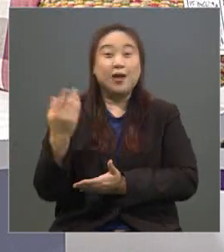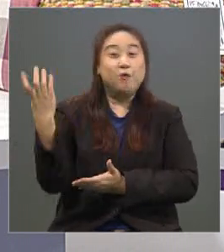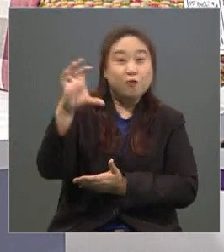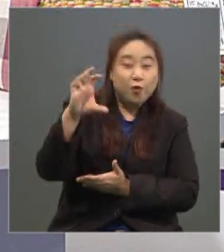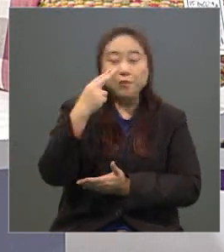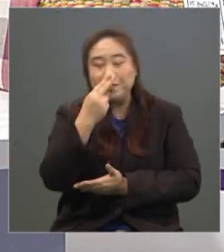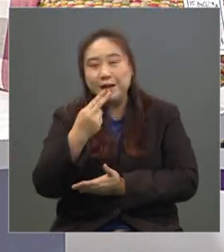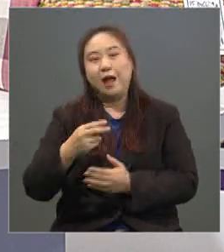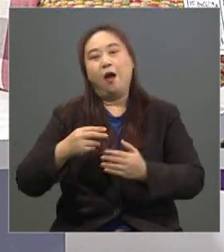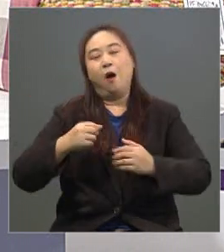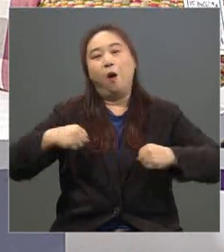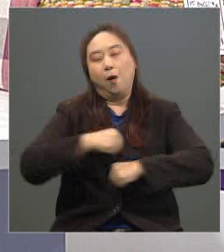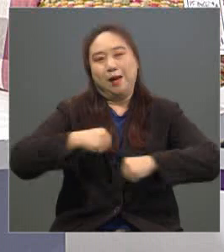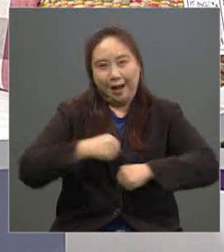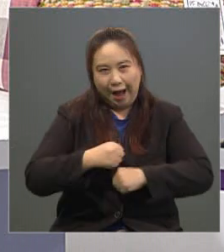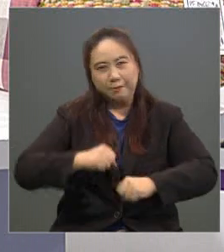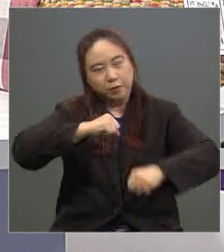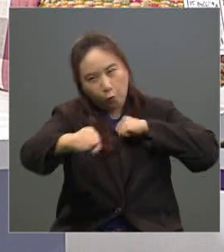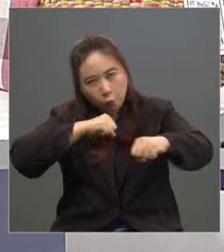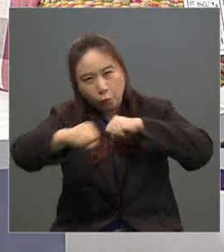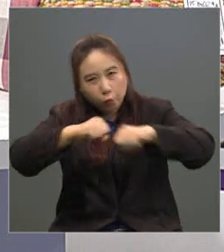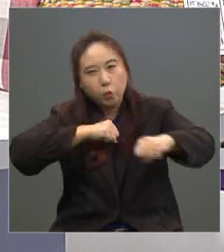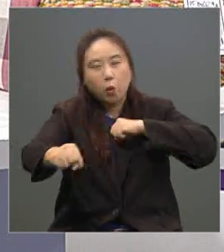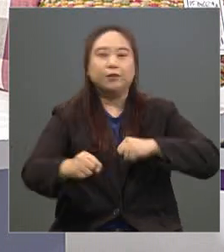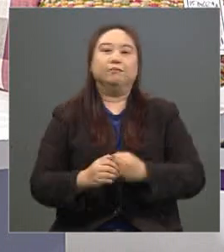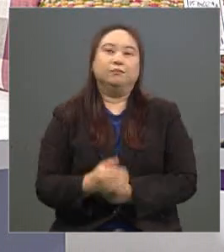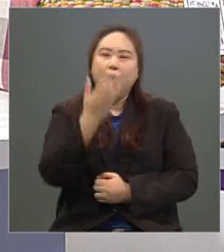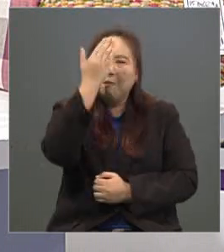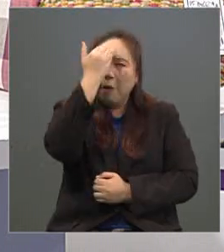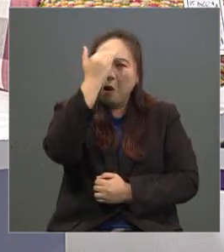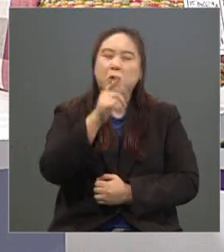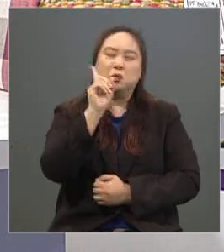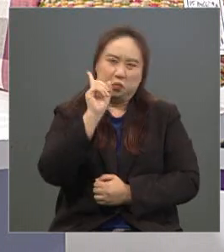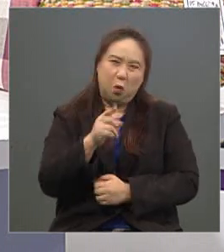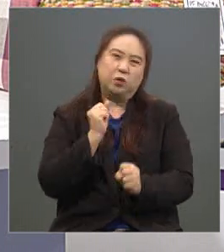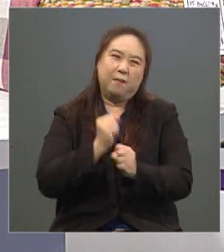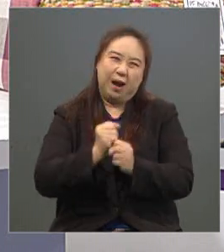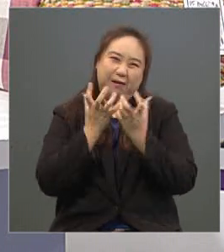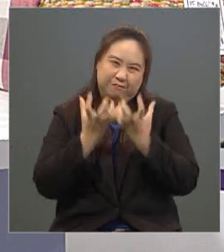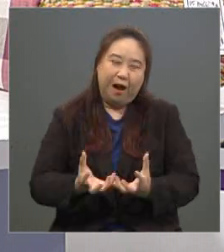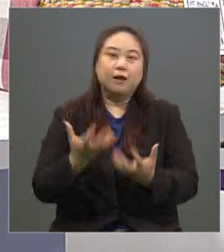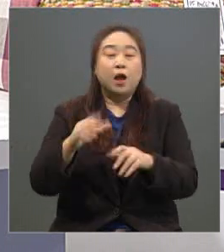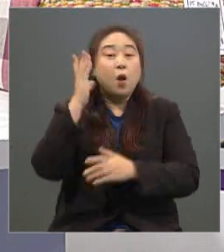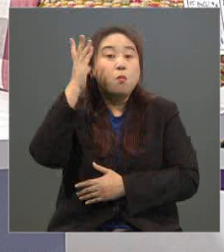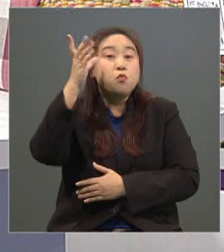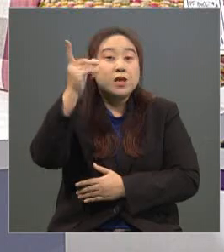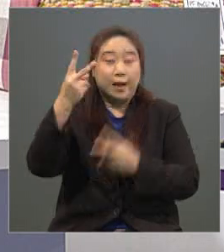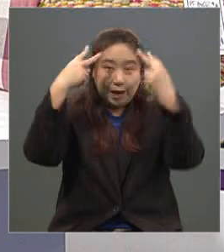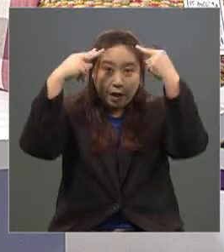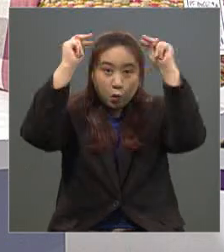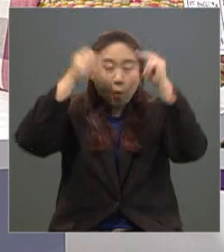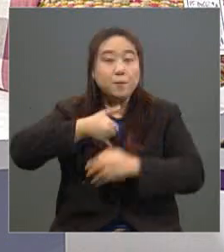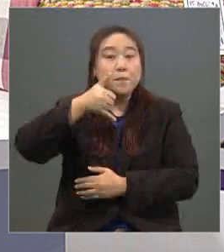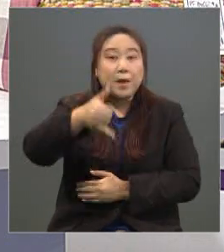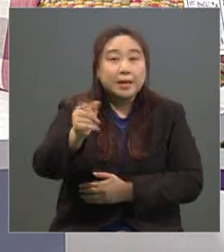นะซ้อมมวยกับกระสอบทรายนะครับต้องฟิตร่างกายนิดนึงเพราะภารกิจเยอะจริงๆอย่างวันพรุ่งนี้เปิดมาเนี่ยนายกมีคิวไปลงพื้น